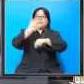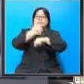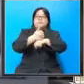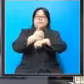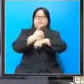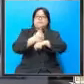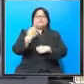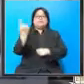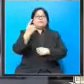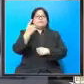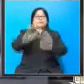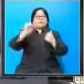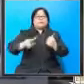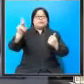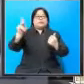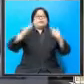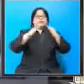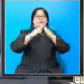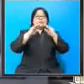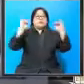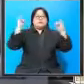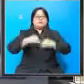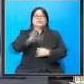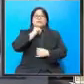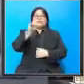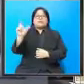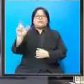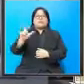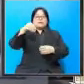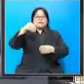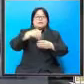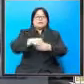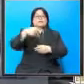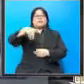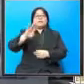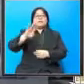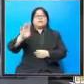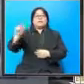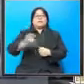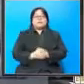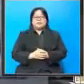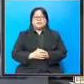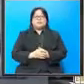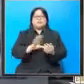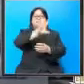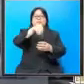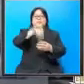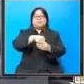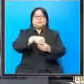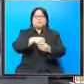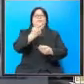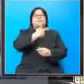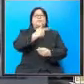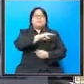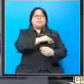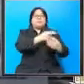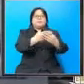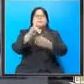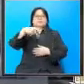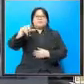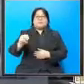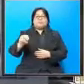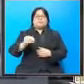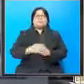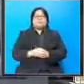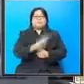penemuannya satu jawatankuasa rumah ibadah buka Islam dalam kawasan pihak berkuasa tempatan dengan melibatkan sekali Kementerian perpaduan